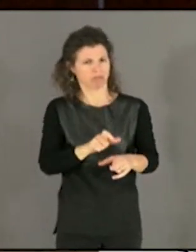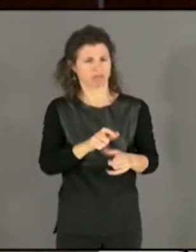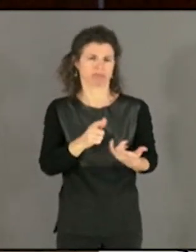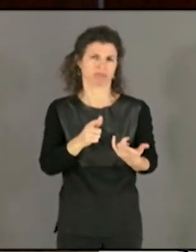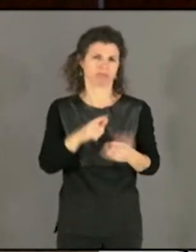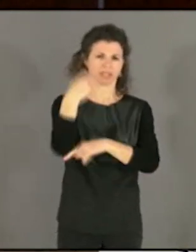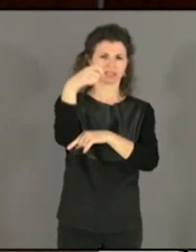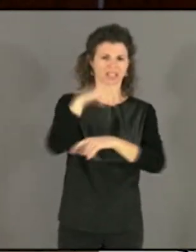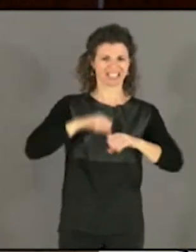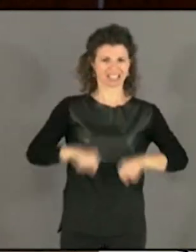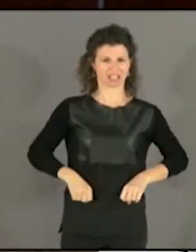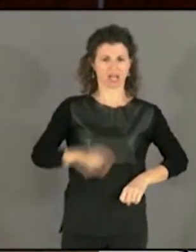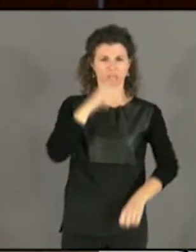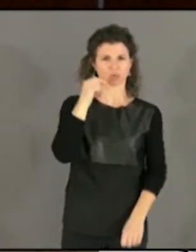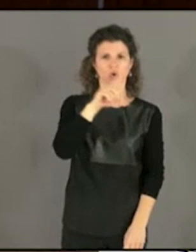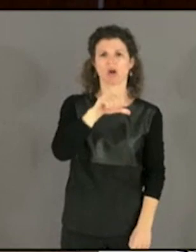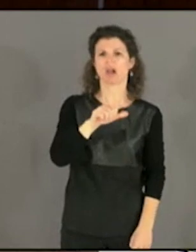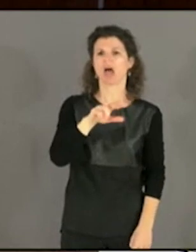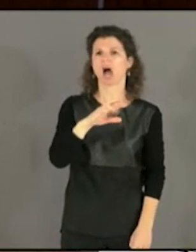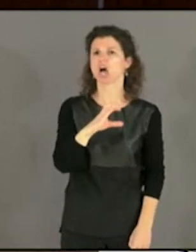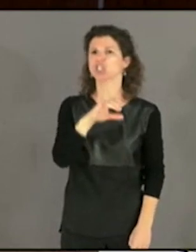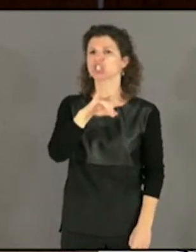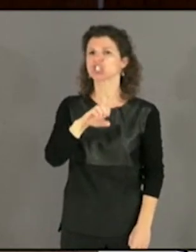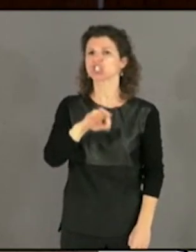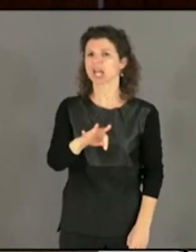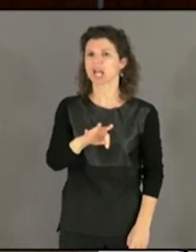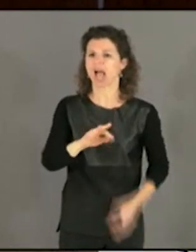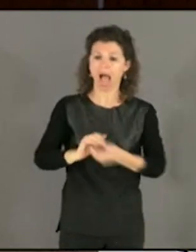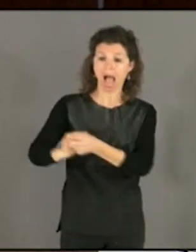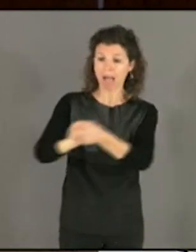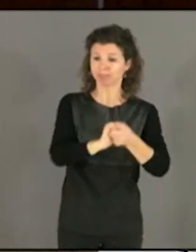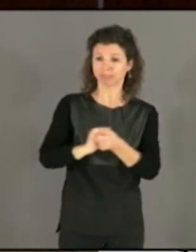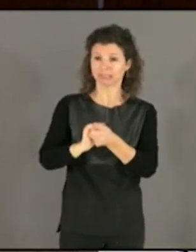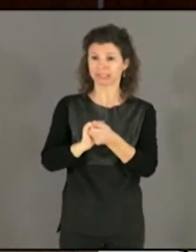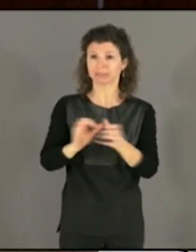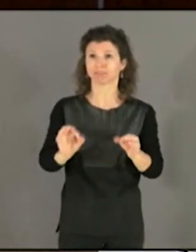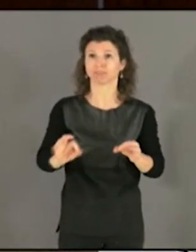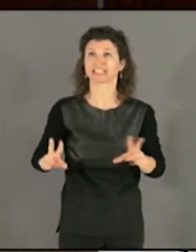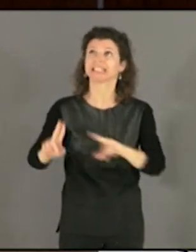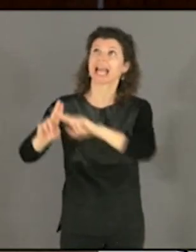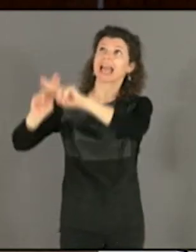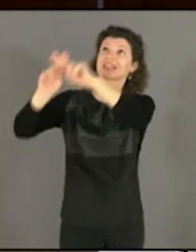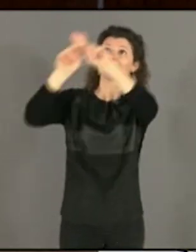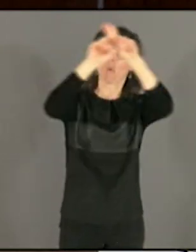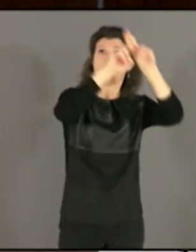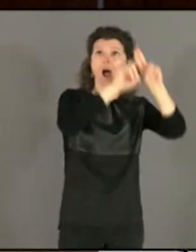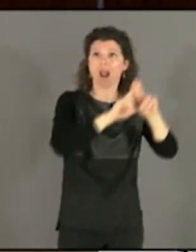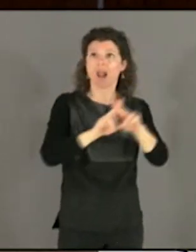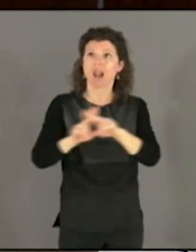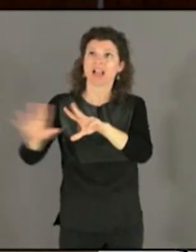Larcher. Les amis, c'est comme les étoiles dans le ciel, c'est la nuit que l'on peut les compter.